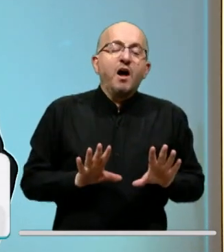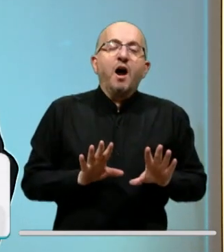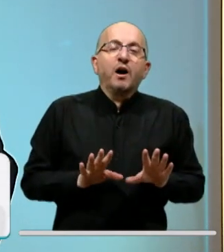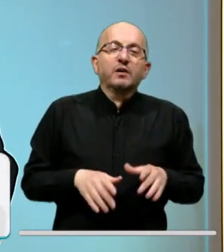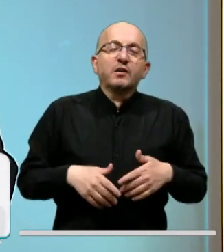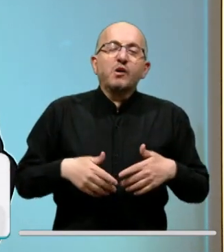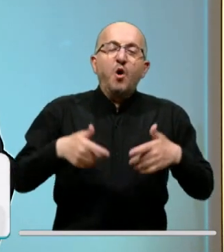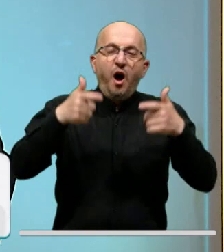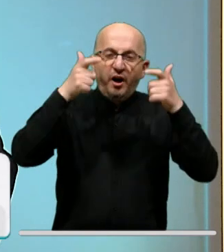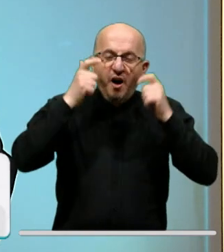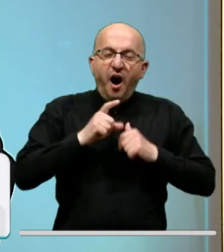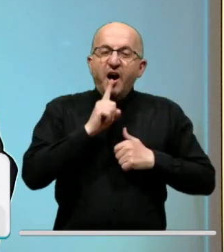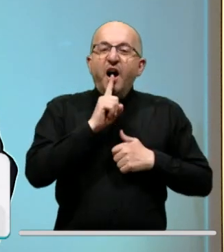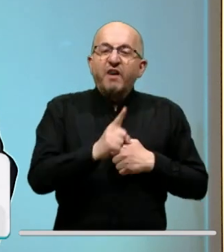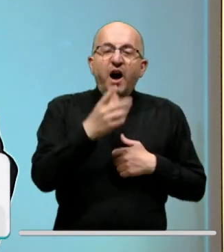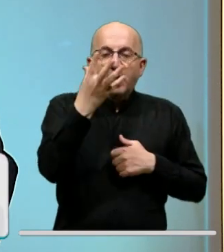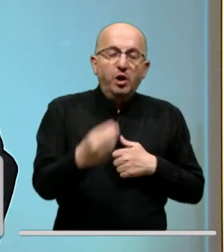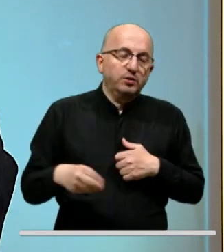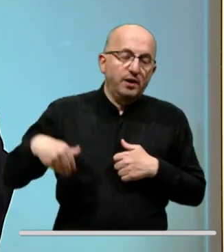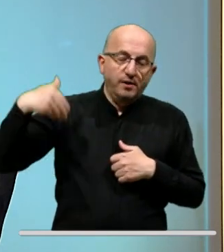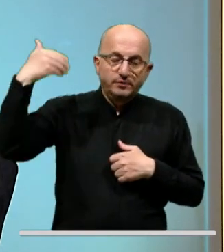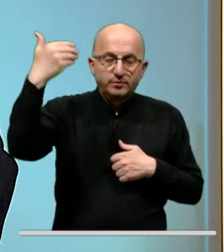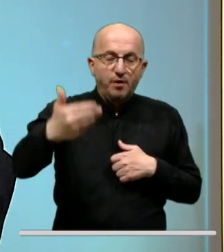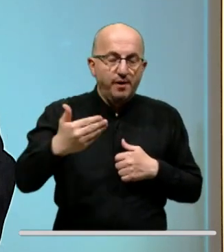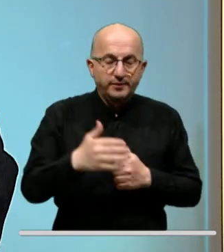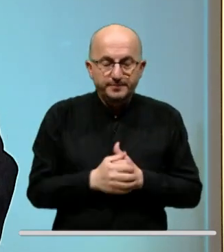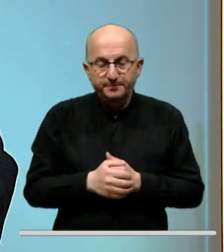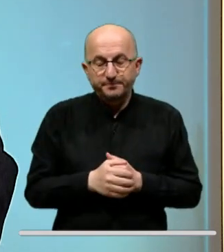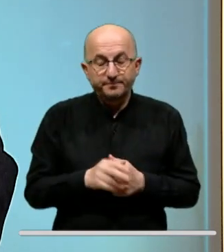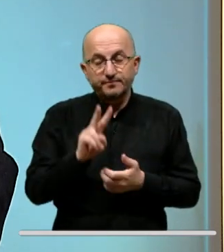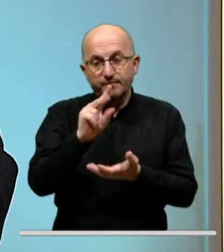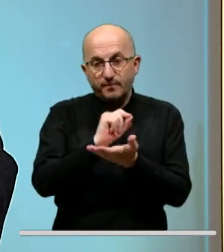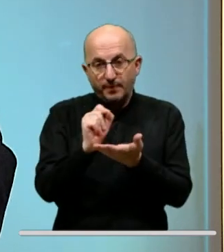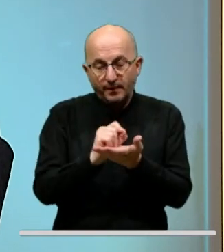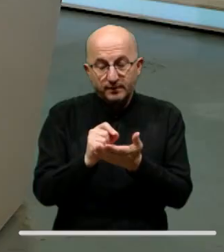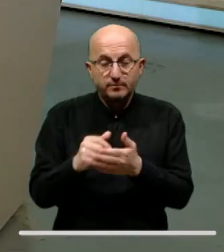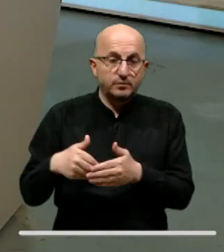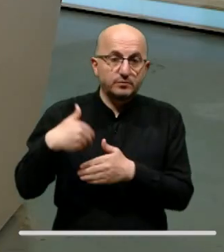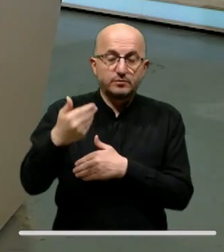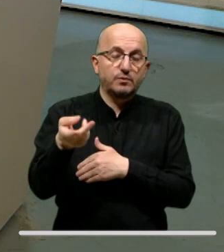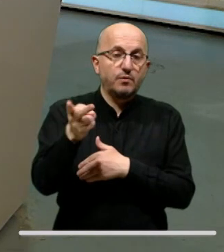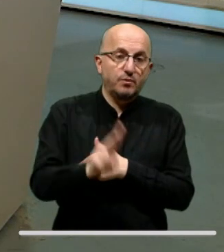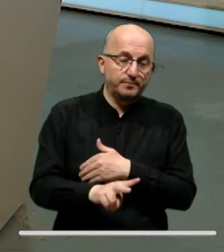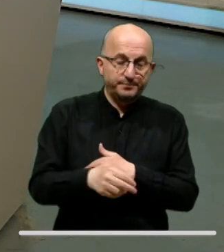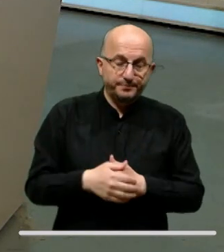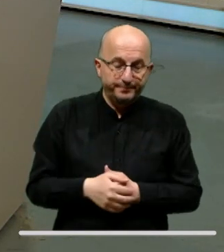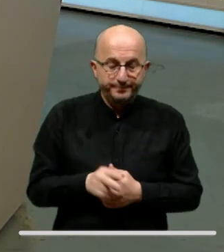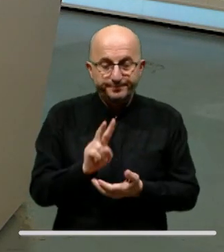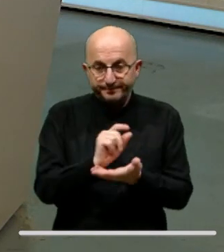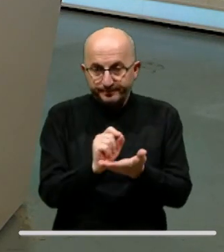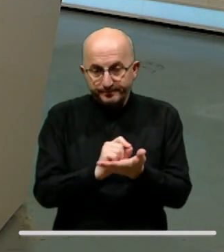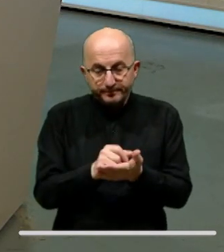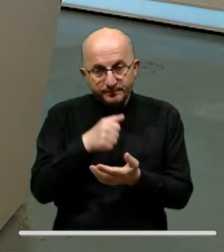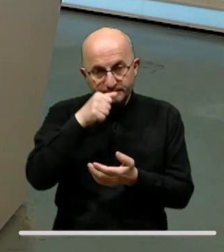üzerine farz olduktan sonra ve e vasiyyet edip Ondan sonra ölmesi Vasiyet edecek ve